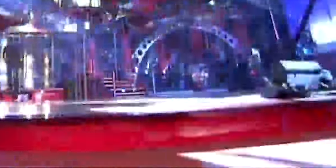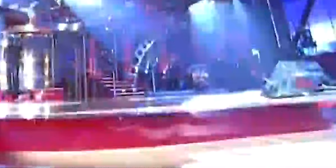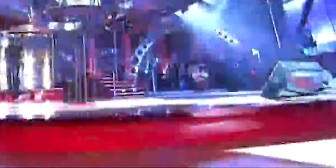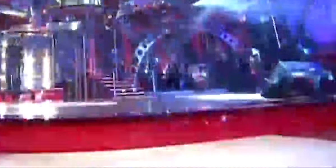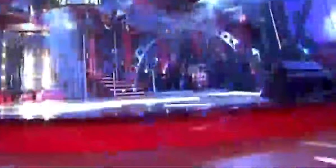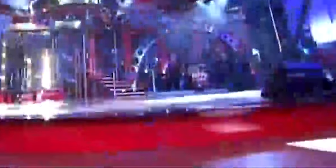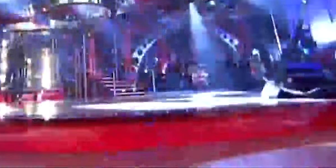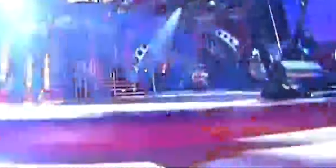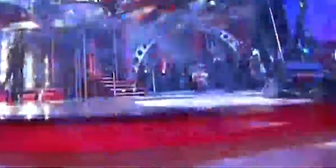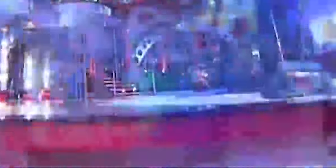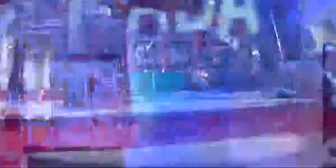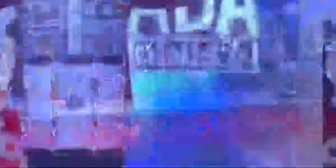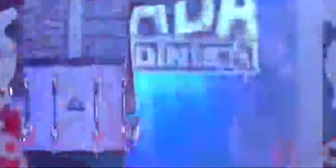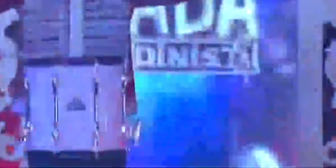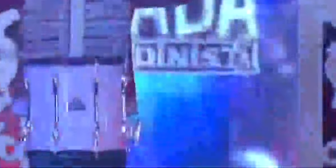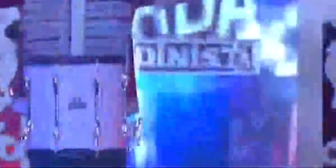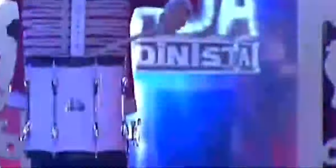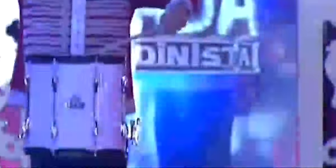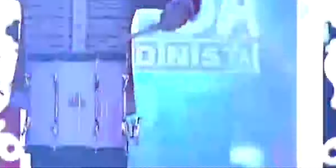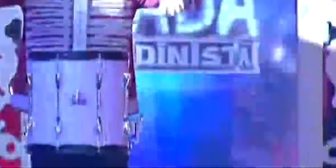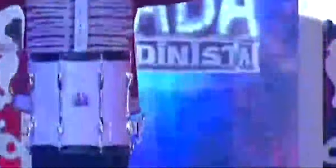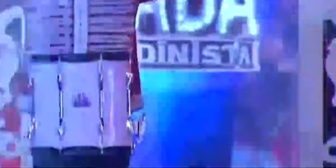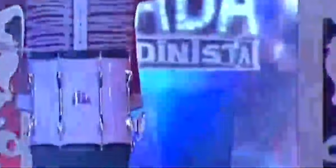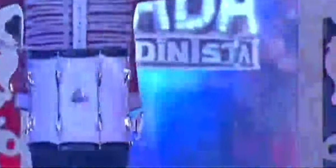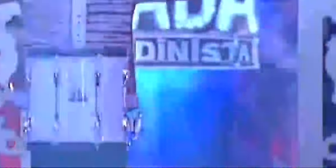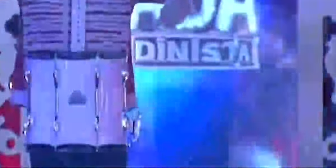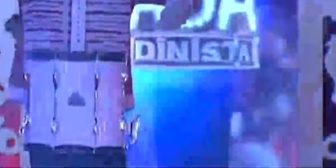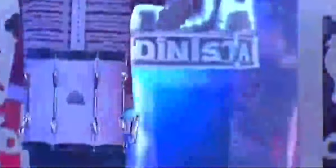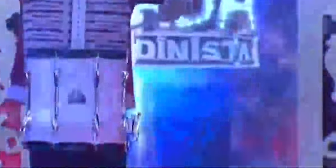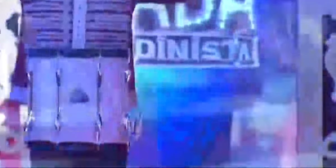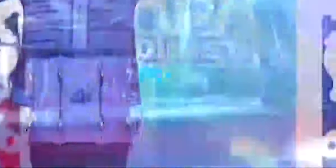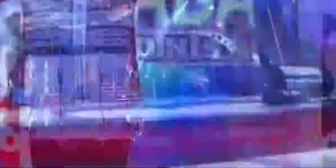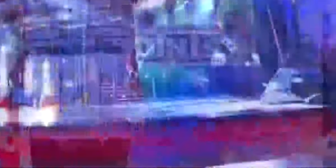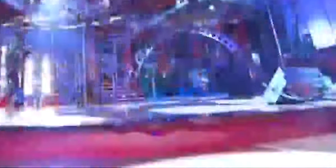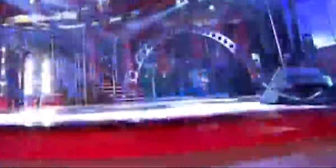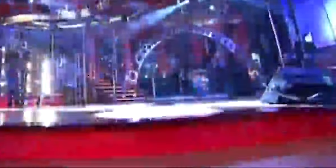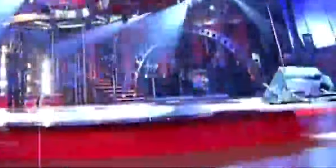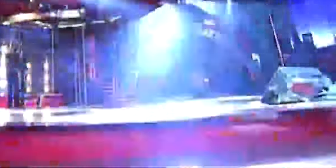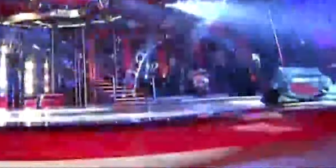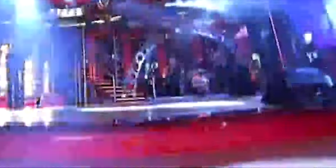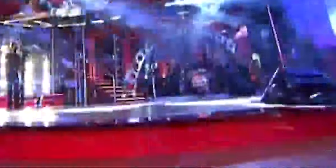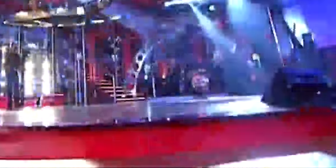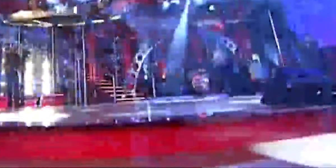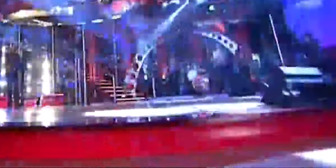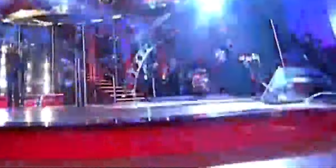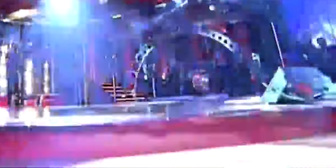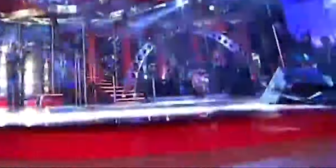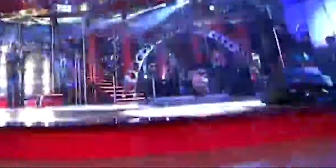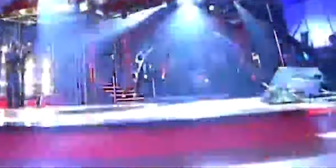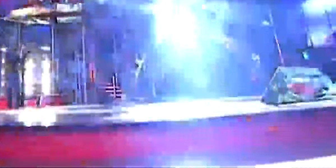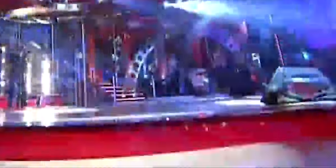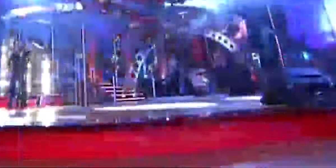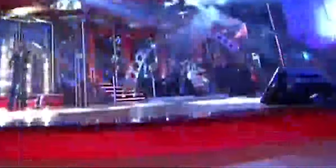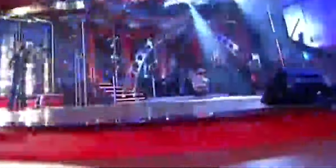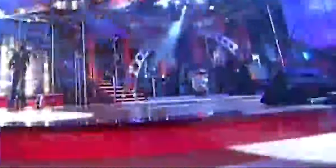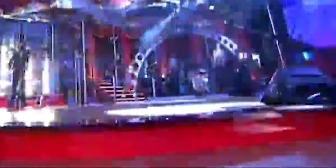beyler. Dada'nın oyun ülkesine hoş geldiniz. Birazdan canlı yayında göreceğiniz her şey gerçektir.